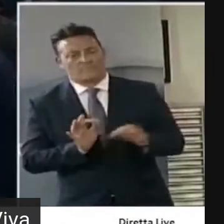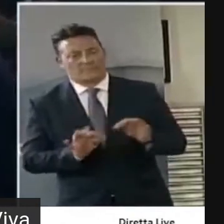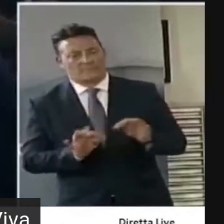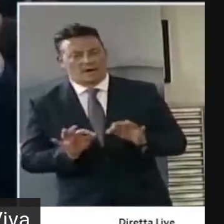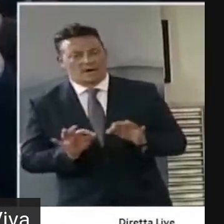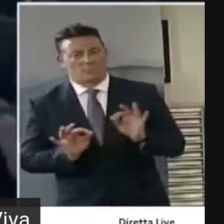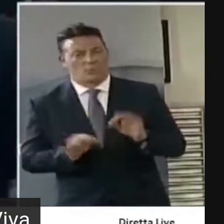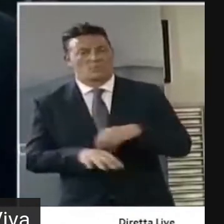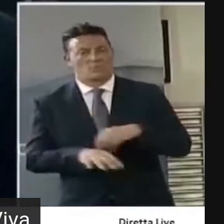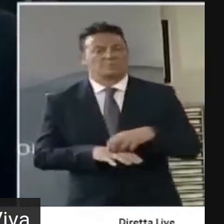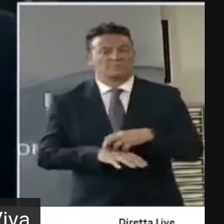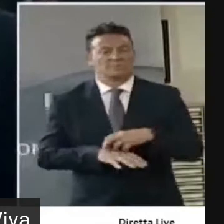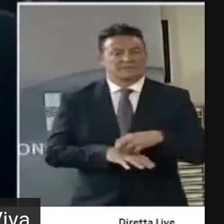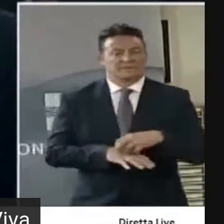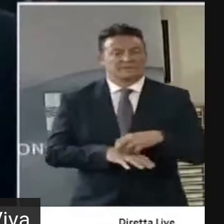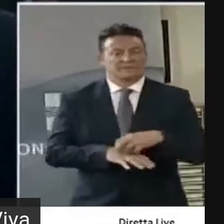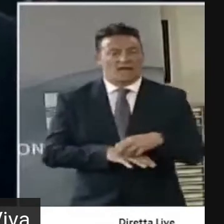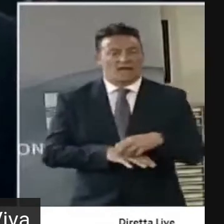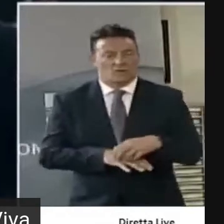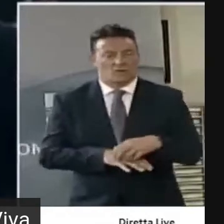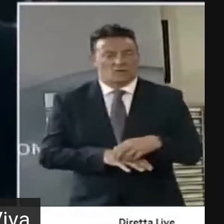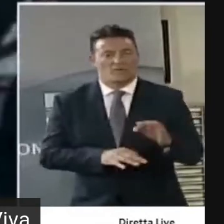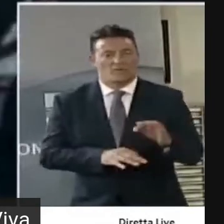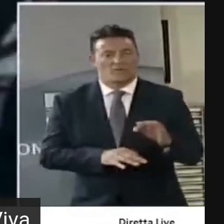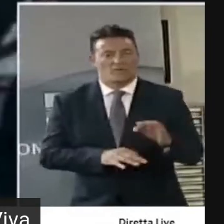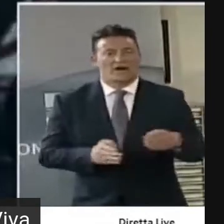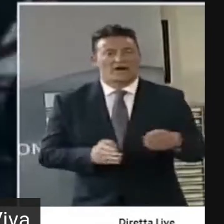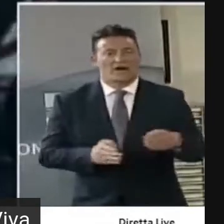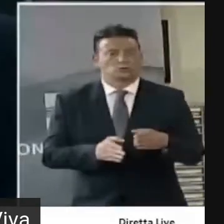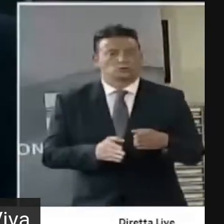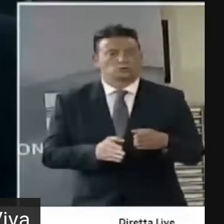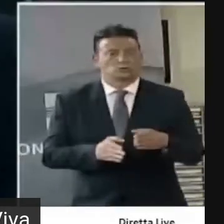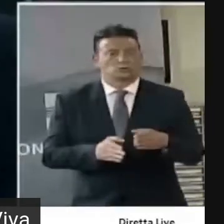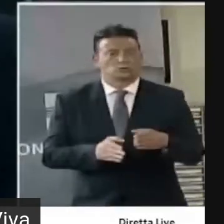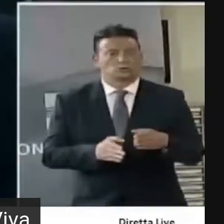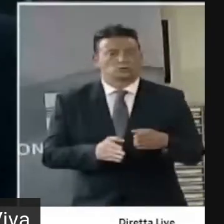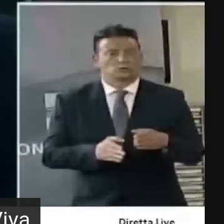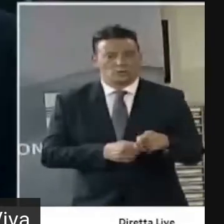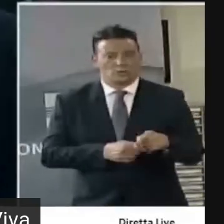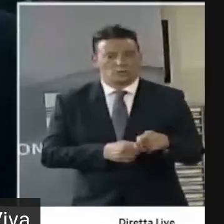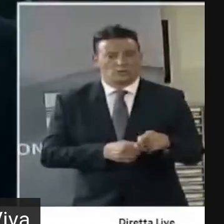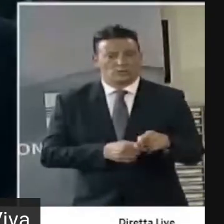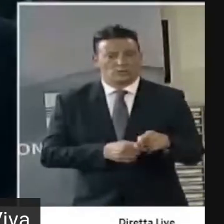il Ministero delle Infrastrutture sta mettendo in campo in